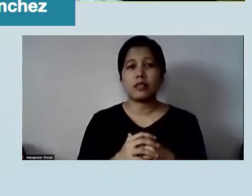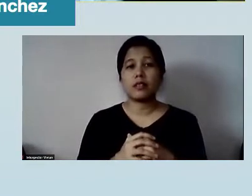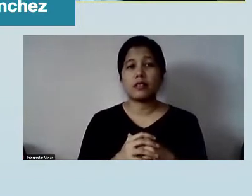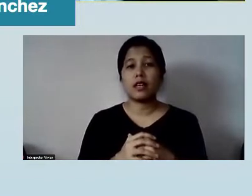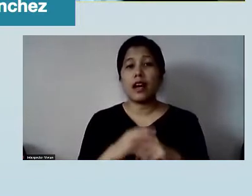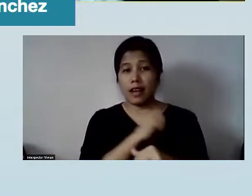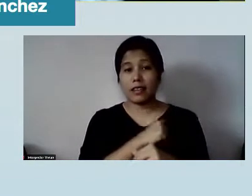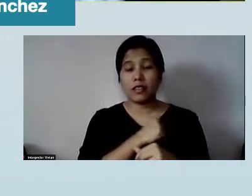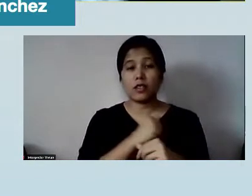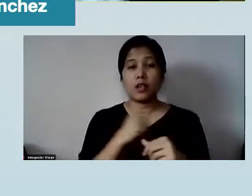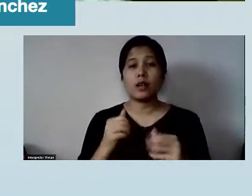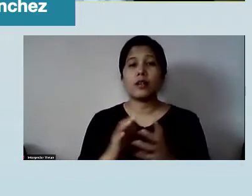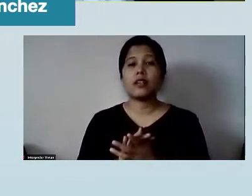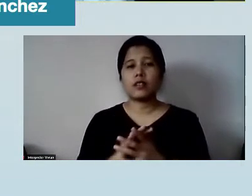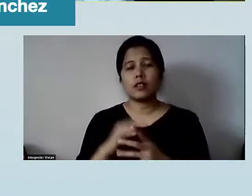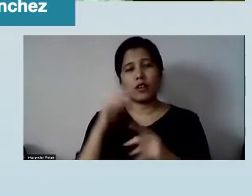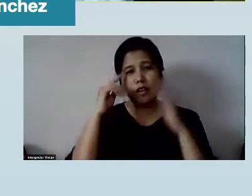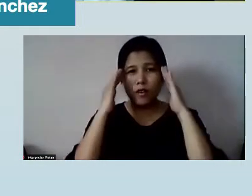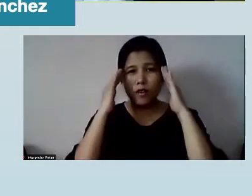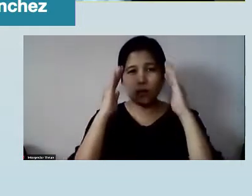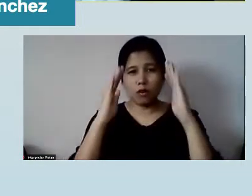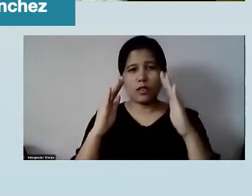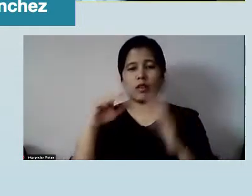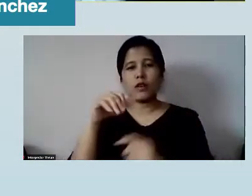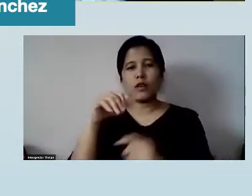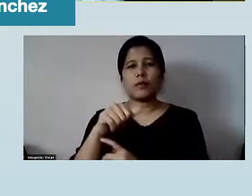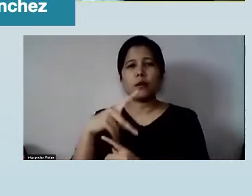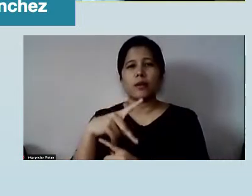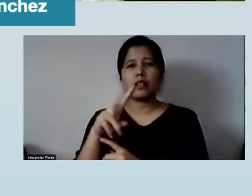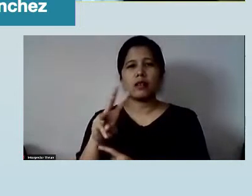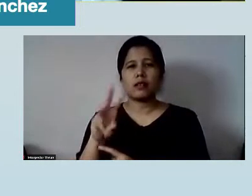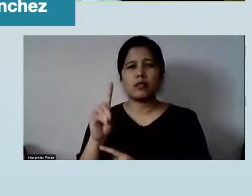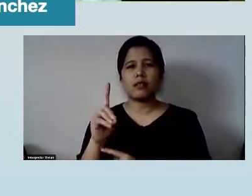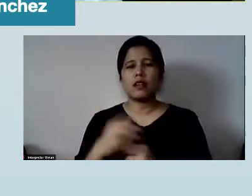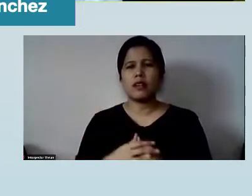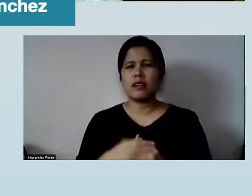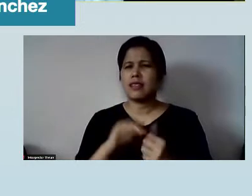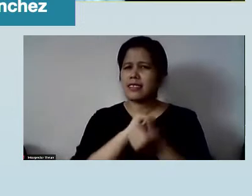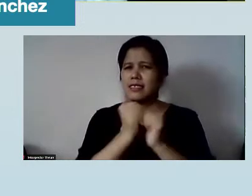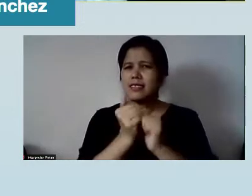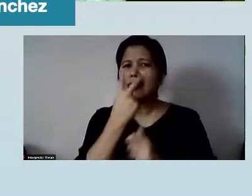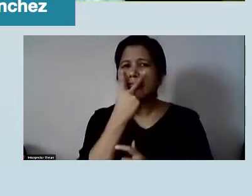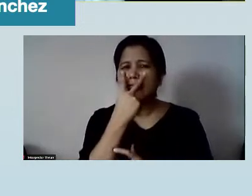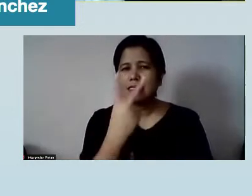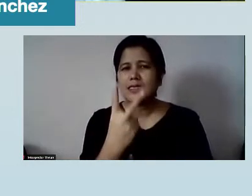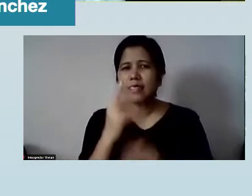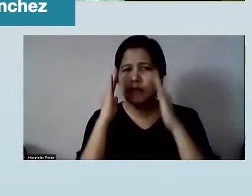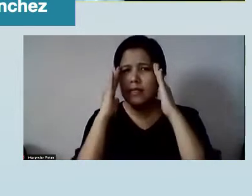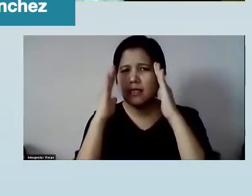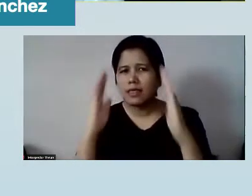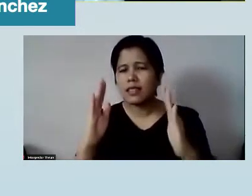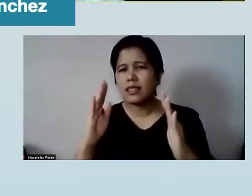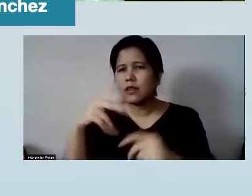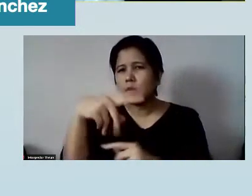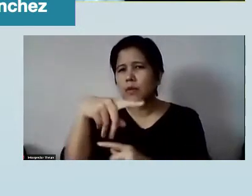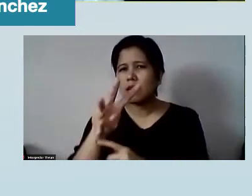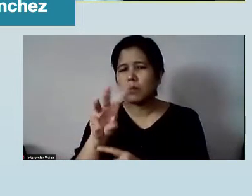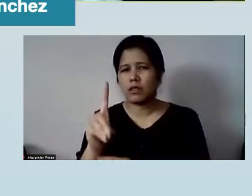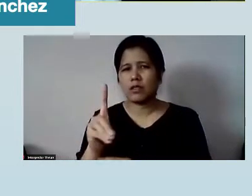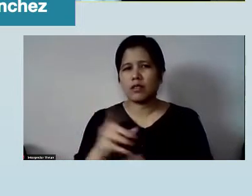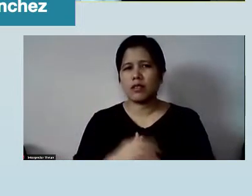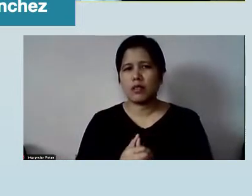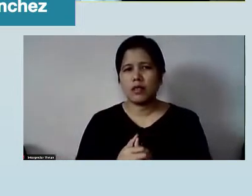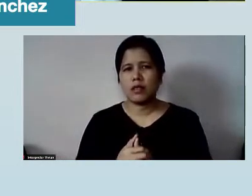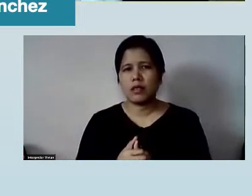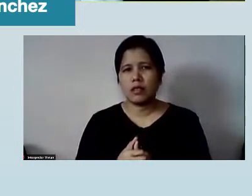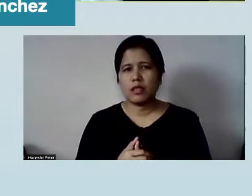to persons with disabilities. Binago na natin ang paningin natin sa mga persons with disabilities. They are not viewed as objects